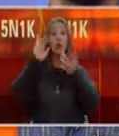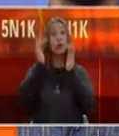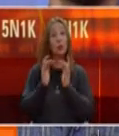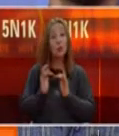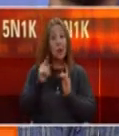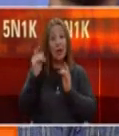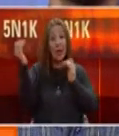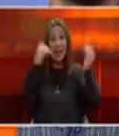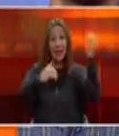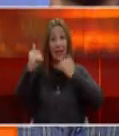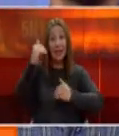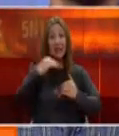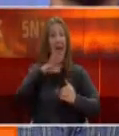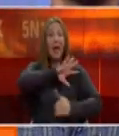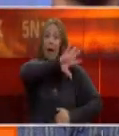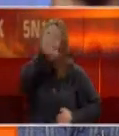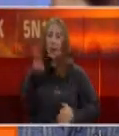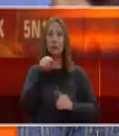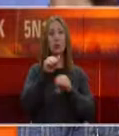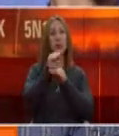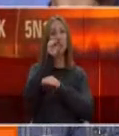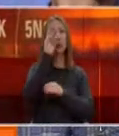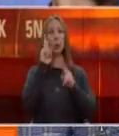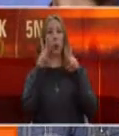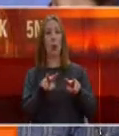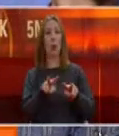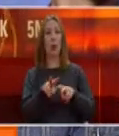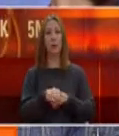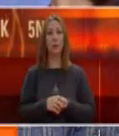turnuvalarımıza katılan, gelen herkes bunu yaşıyor, görüyor.